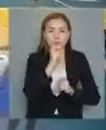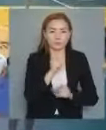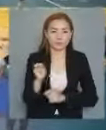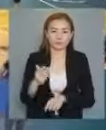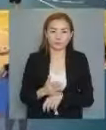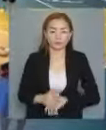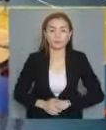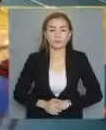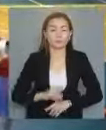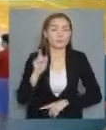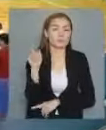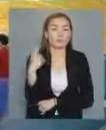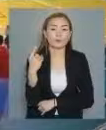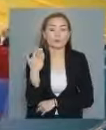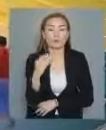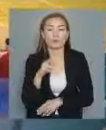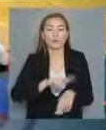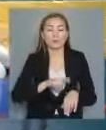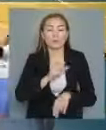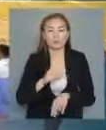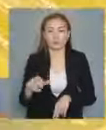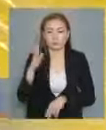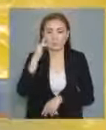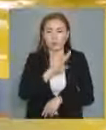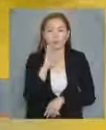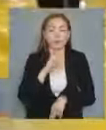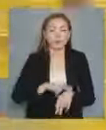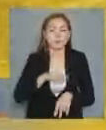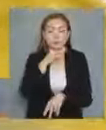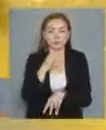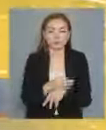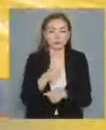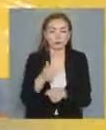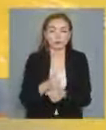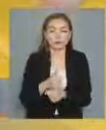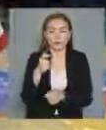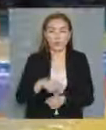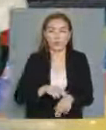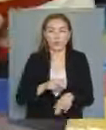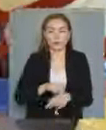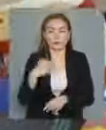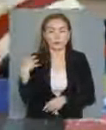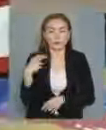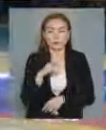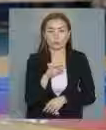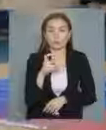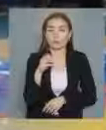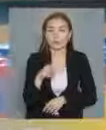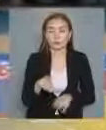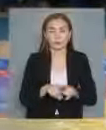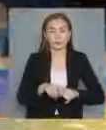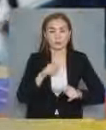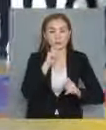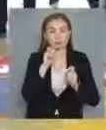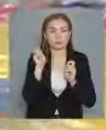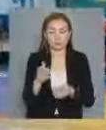болды. Үздіктер сабынан көрінген тәртіп сақшыларының ата-аналарына полиция департаментінің бастығы, полиция полковнигі Нұрхат Оразбаевтың атынан